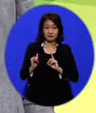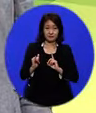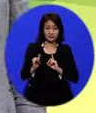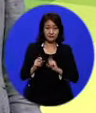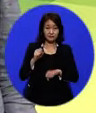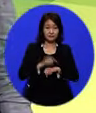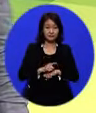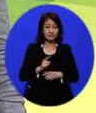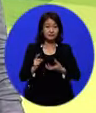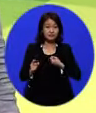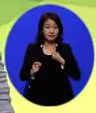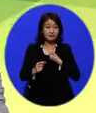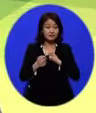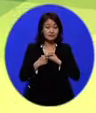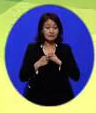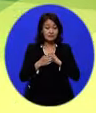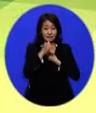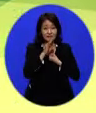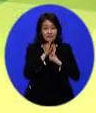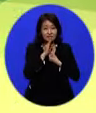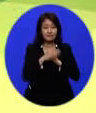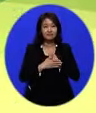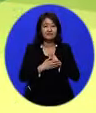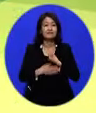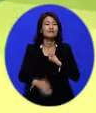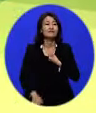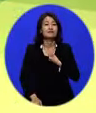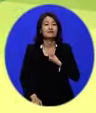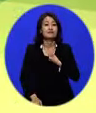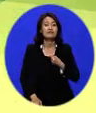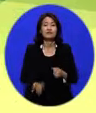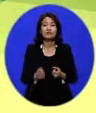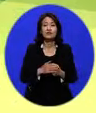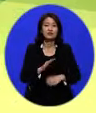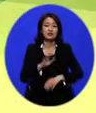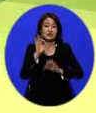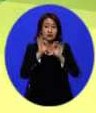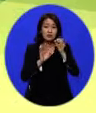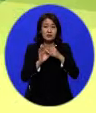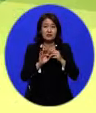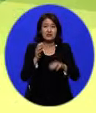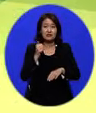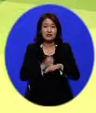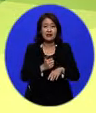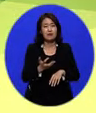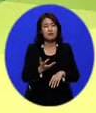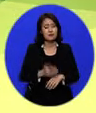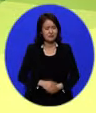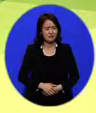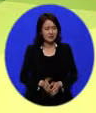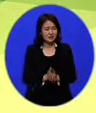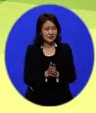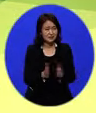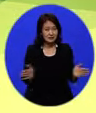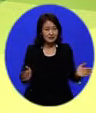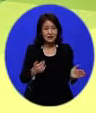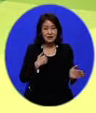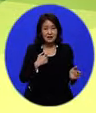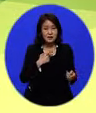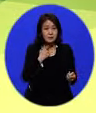하나의 성격이죠? 제가 갖고 있는 고유의 성격이 있겠죠? 네. 자, 그래서 잘못하면 아픈 손가락이 나오는 거예요.